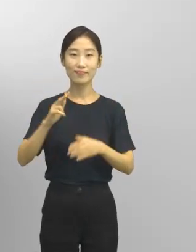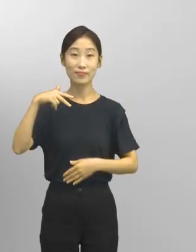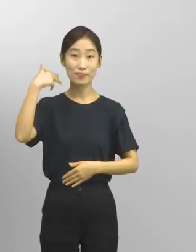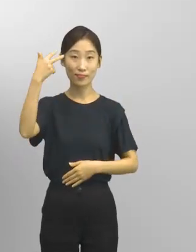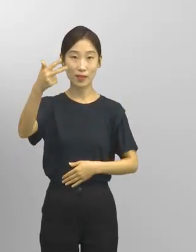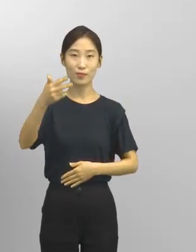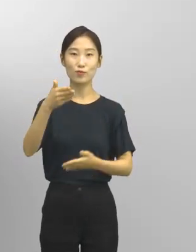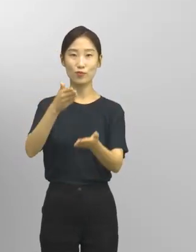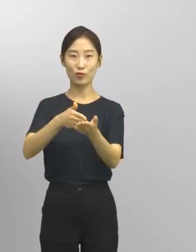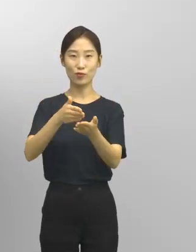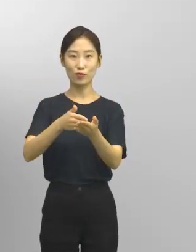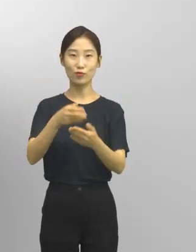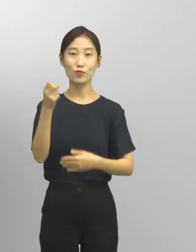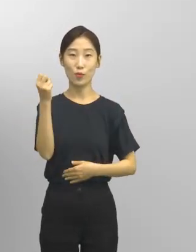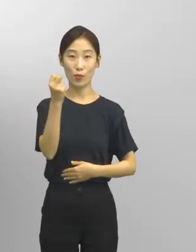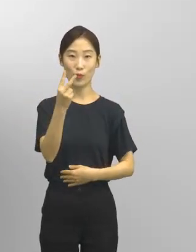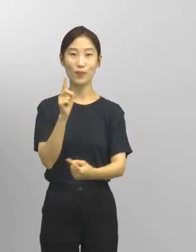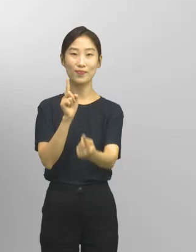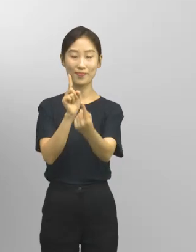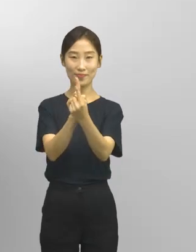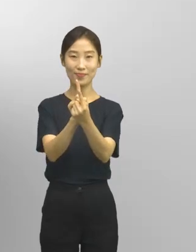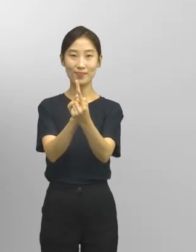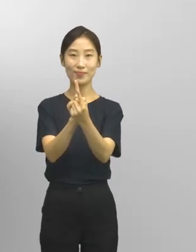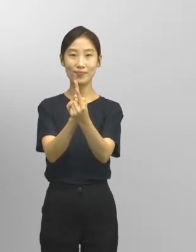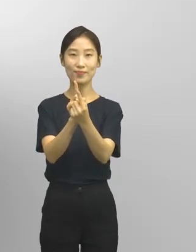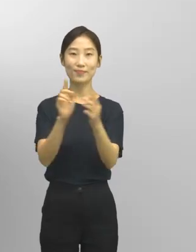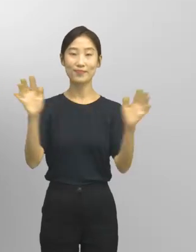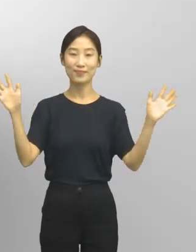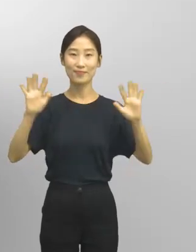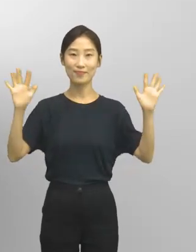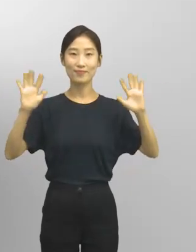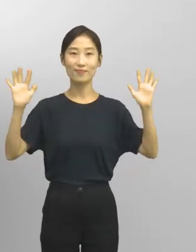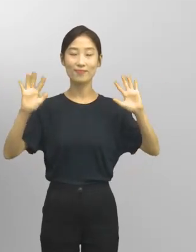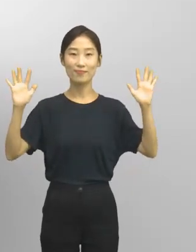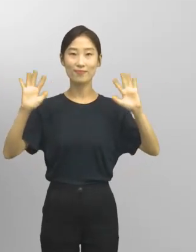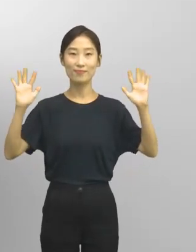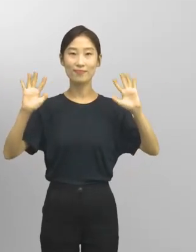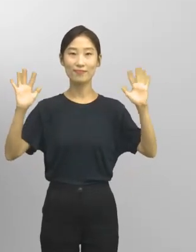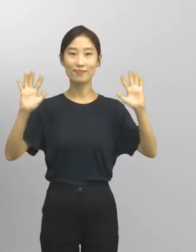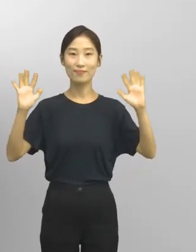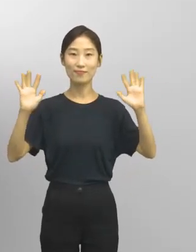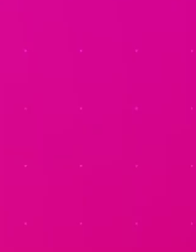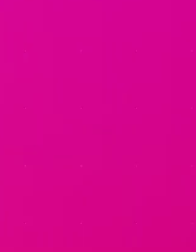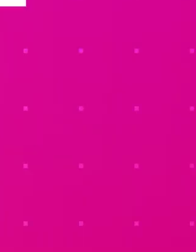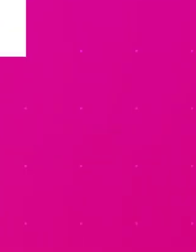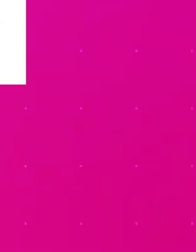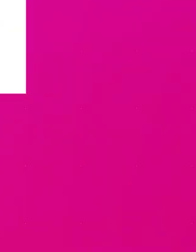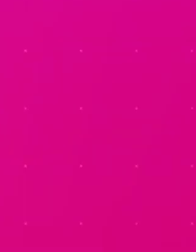저희는 다음 주에 더 알찬 위클리 뉴스로 찾아올게요. 그럼 안녕!